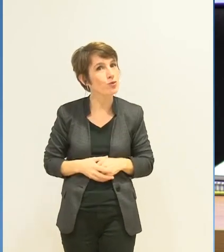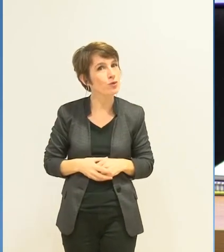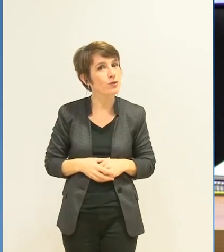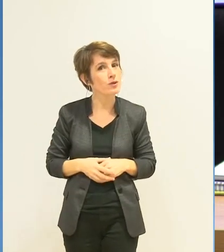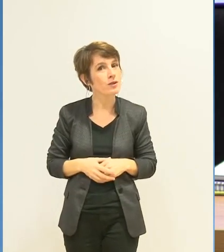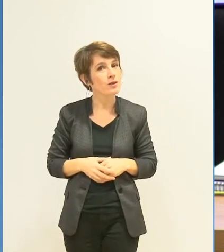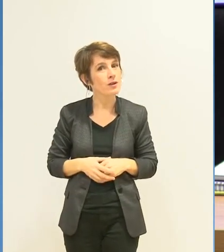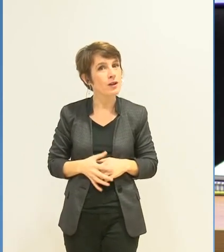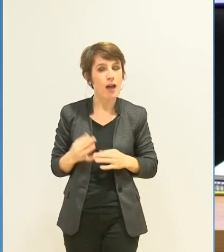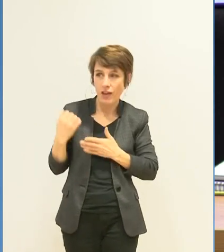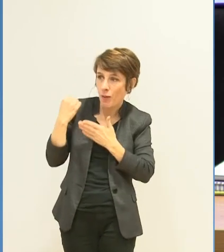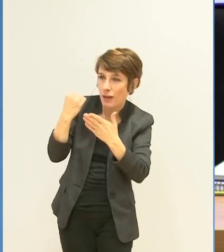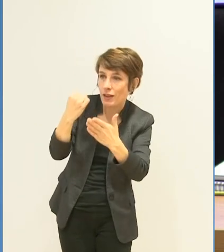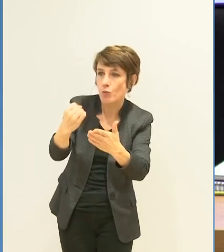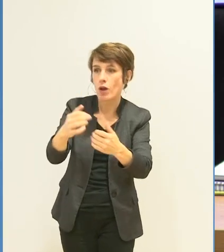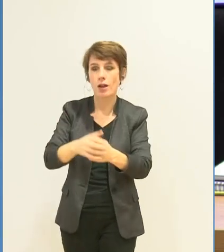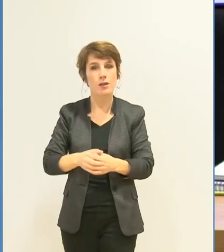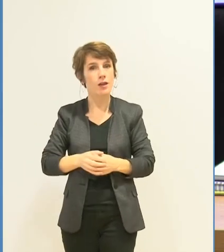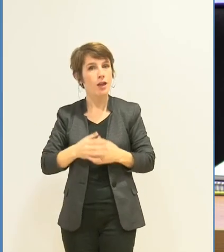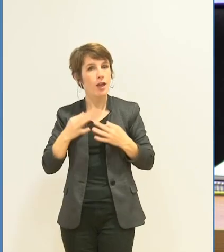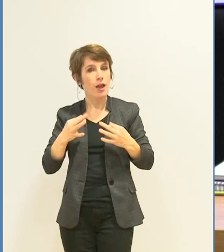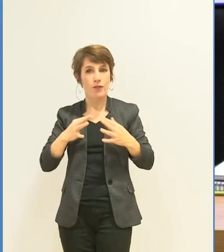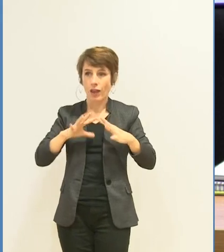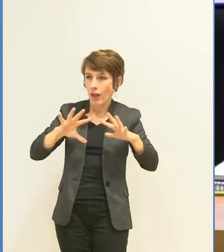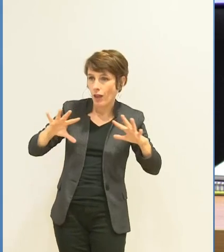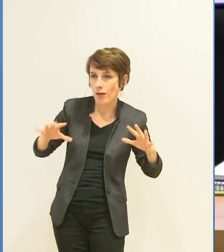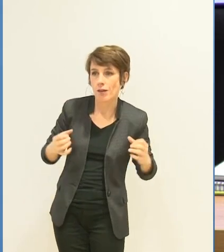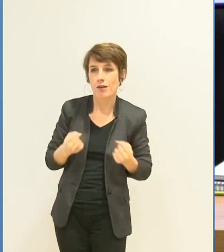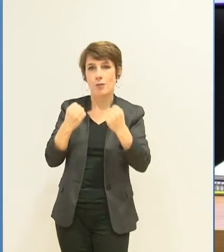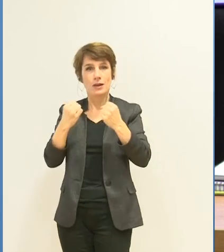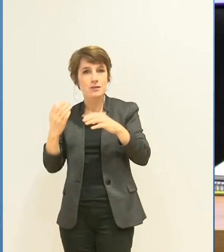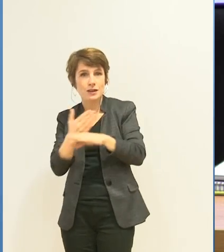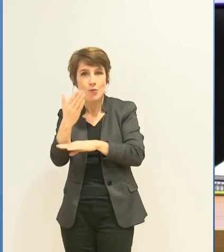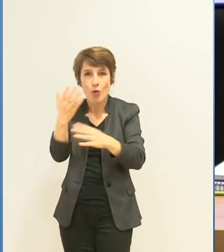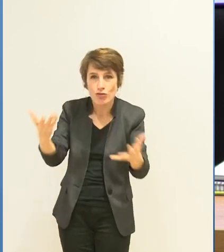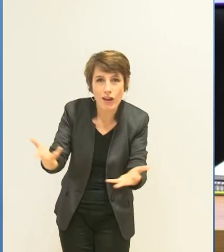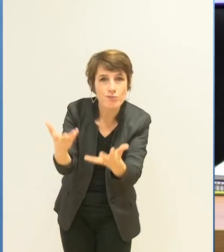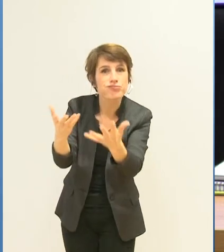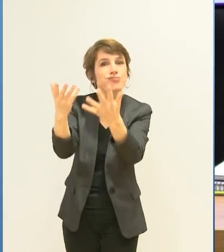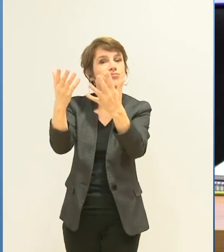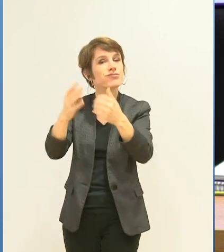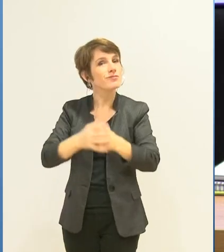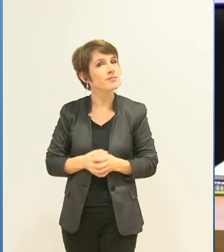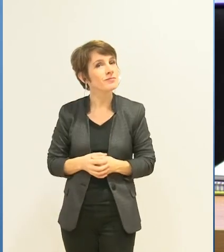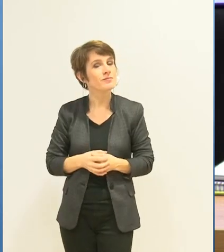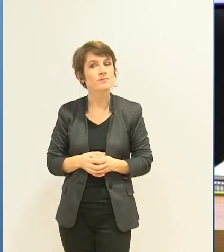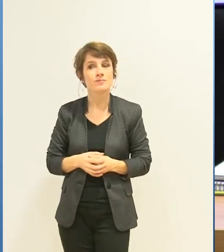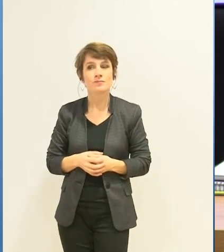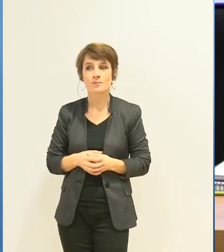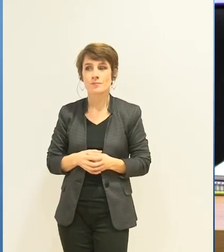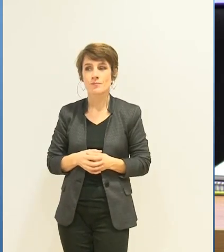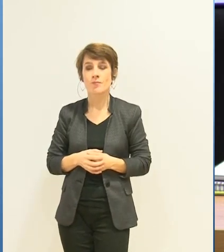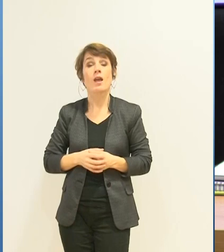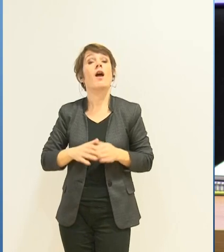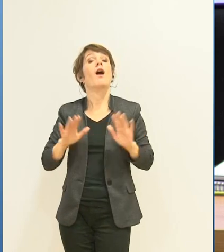notre patrimoine surtout notre capacité à porter des projets au service dé grenoble alors ses